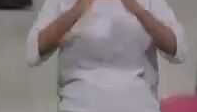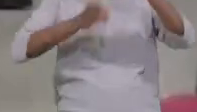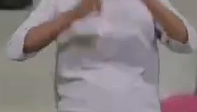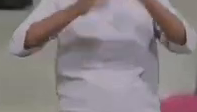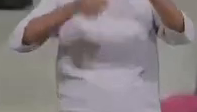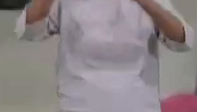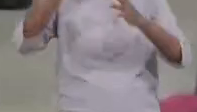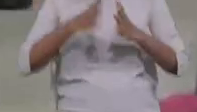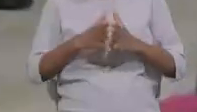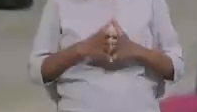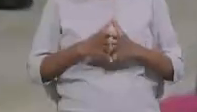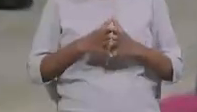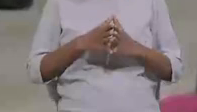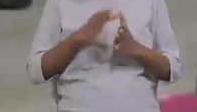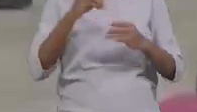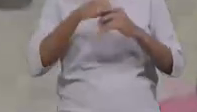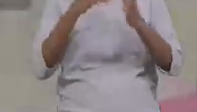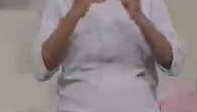Tu dois monter plus haut.